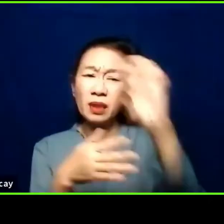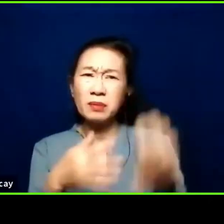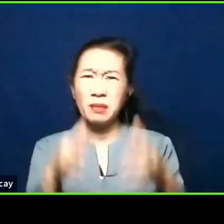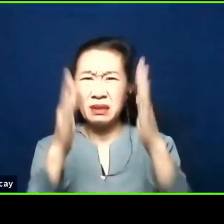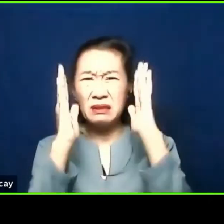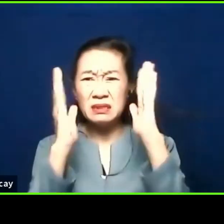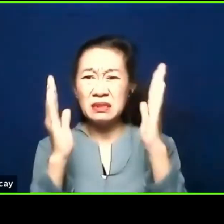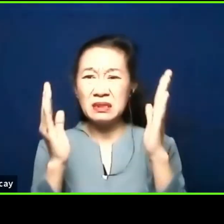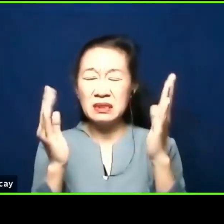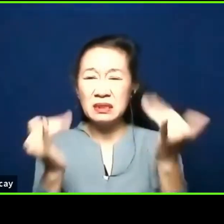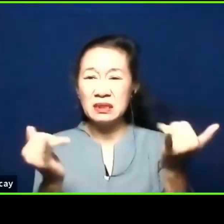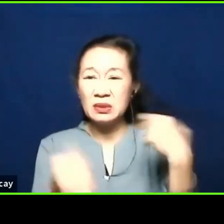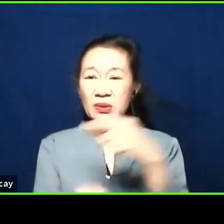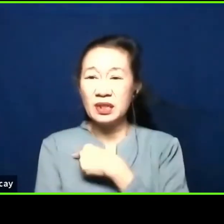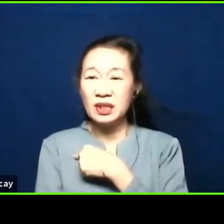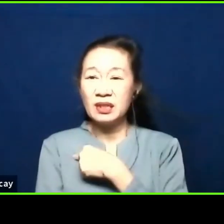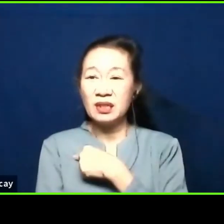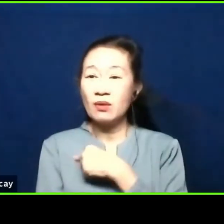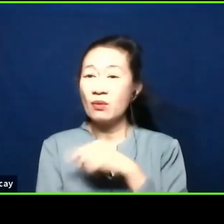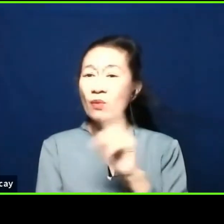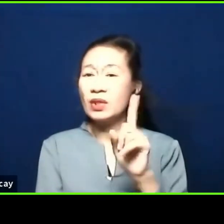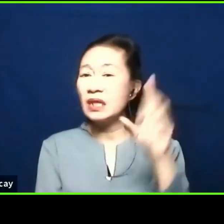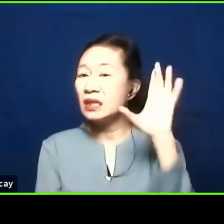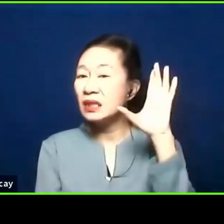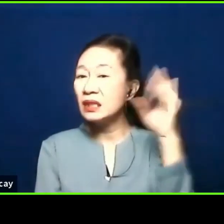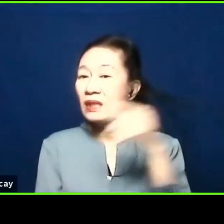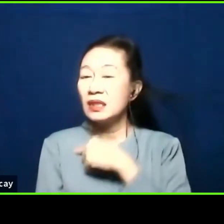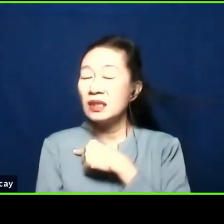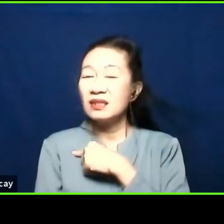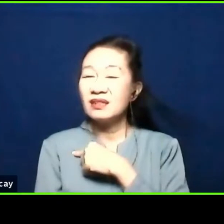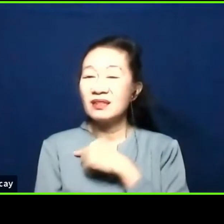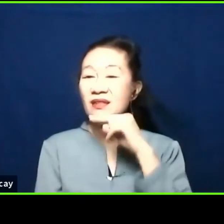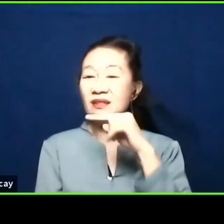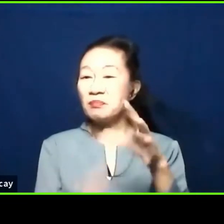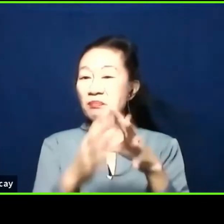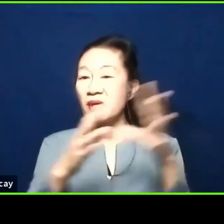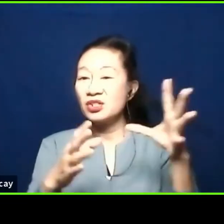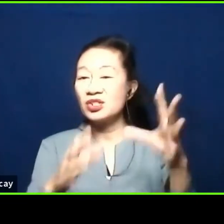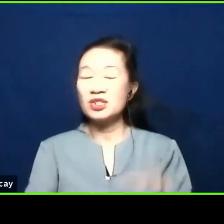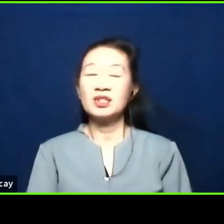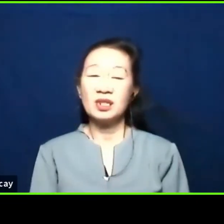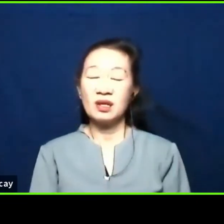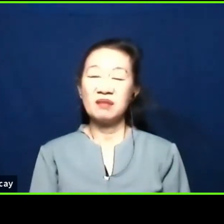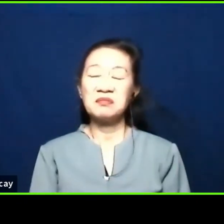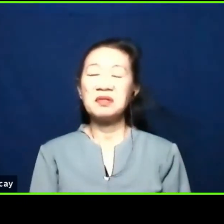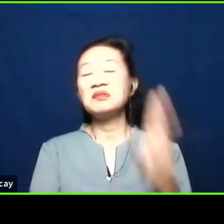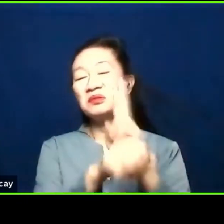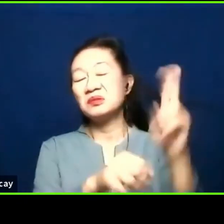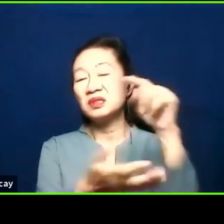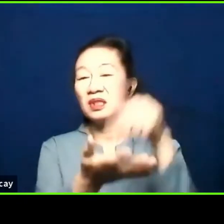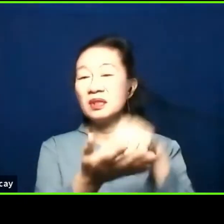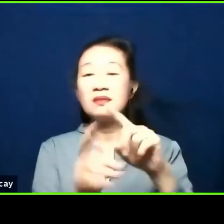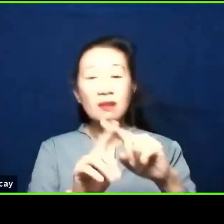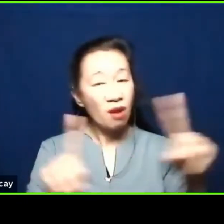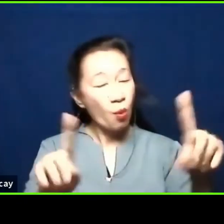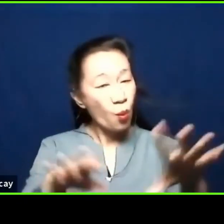natin ngayon, itong ating maririnig, hindi tayo masyadong makikinabang dito.